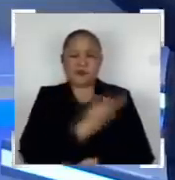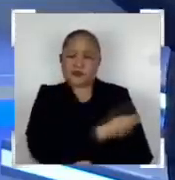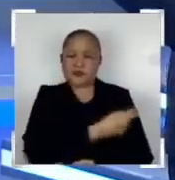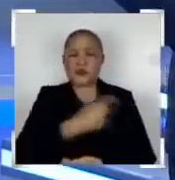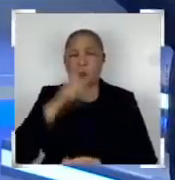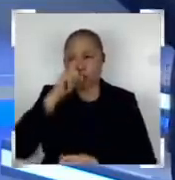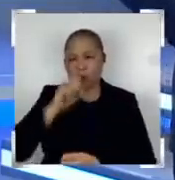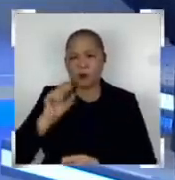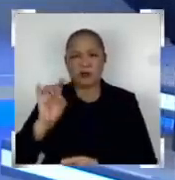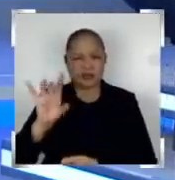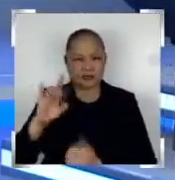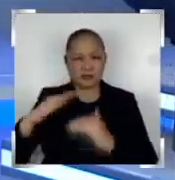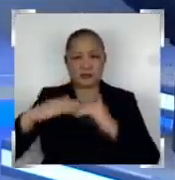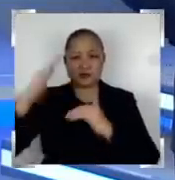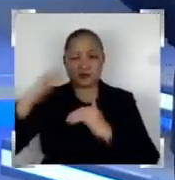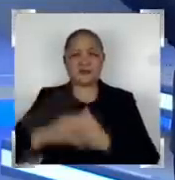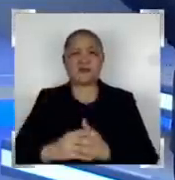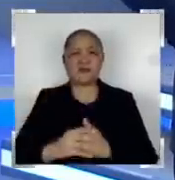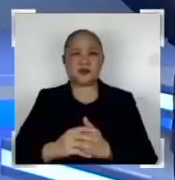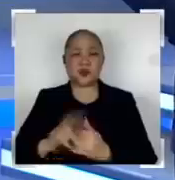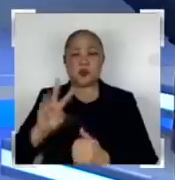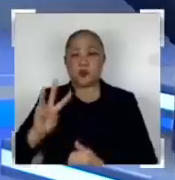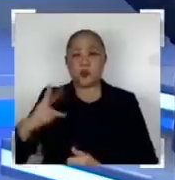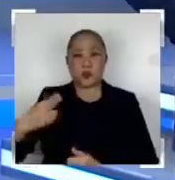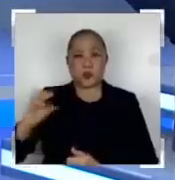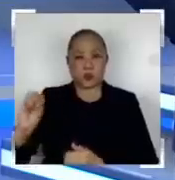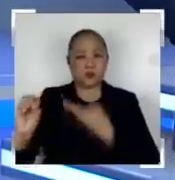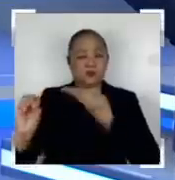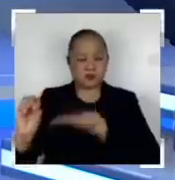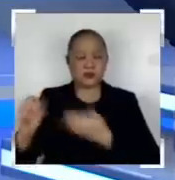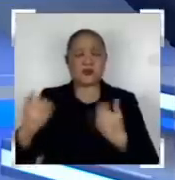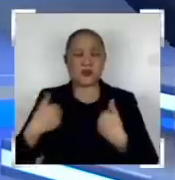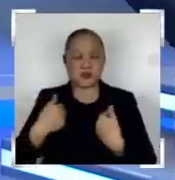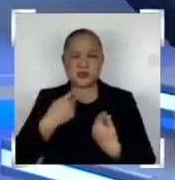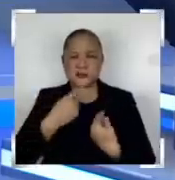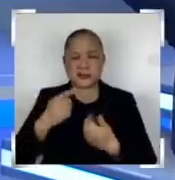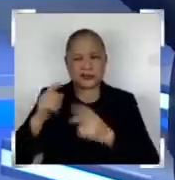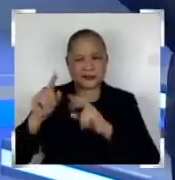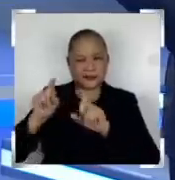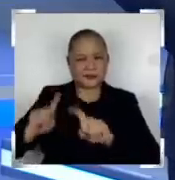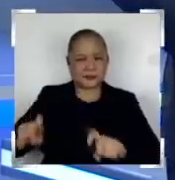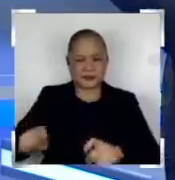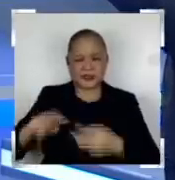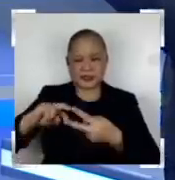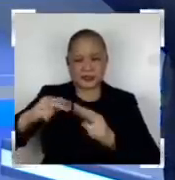Ang World Health Organization naman mas maigting na genome sequencing ang isinusulong.